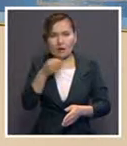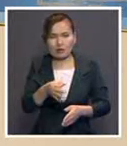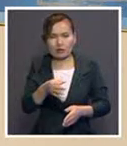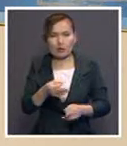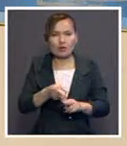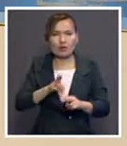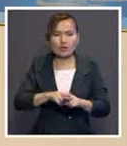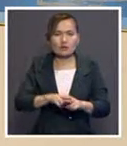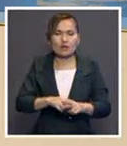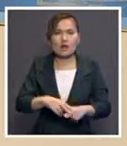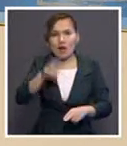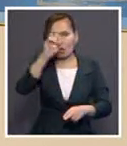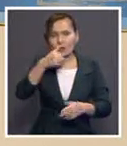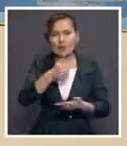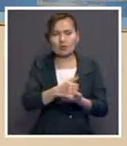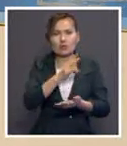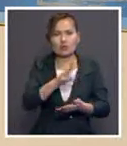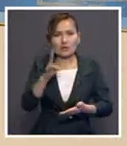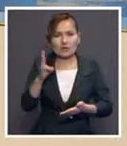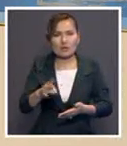Елбасының бұл бес бастамасы